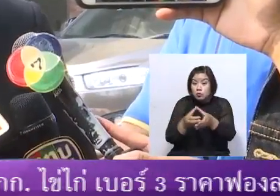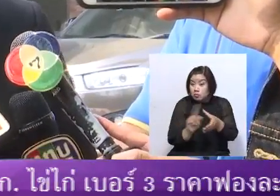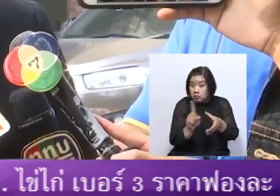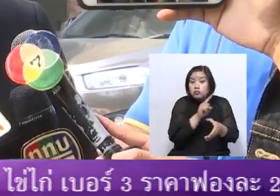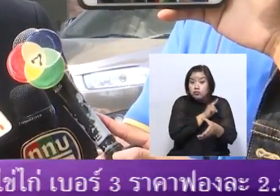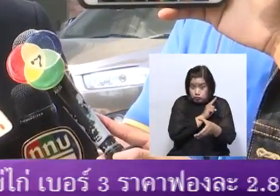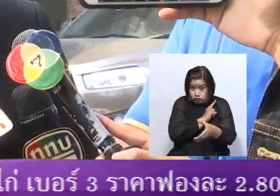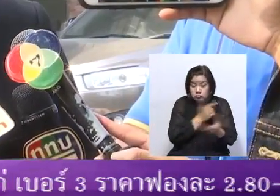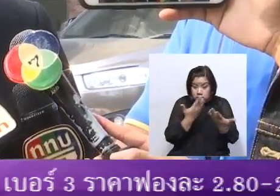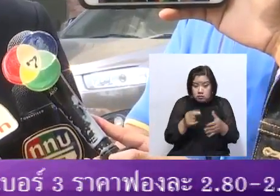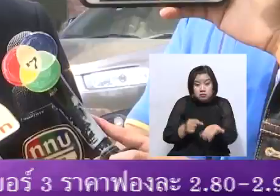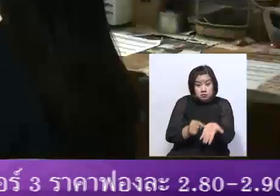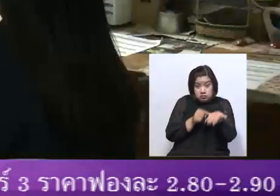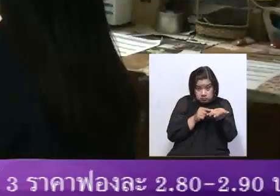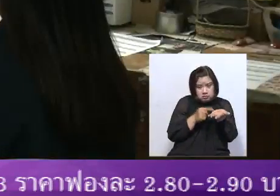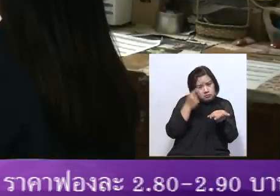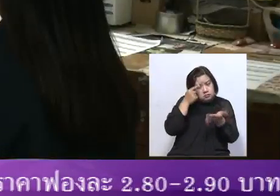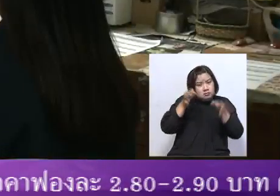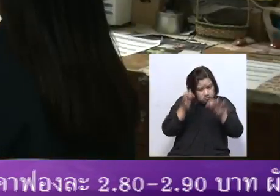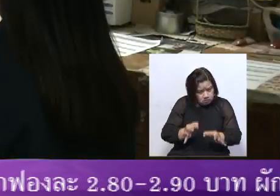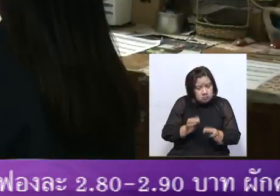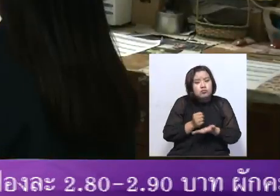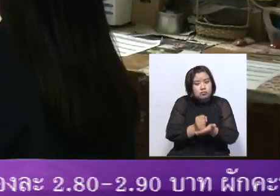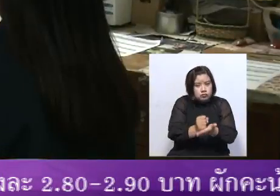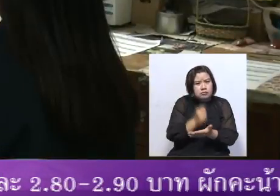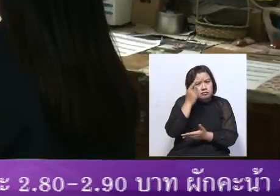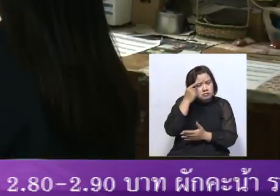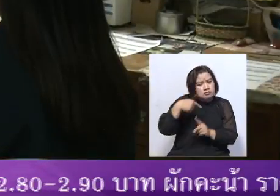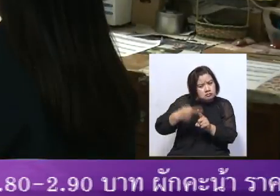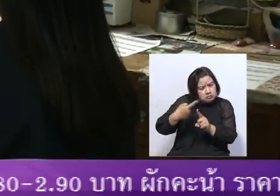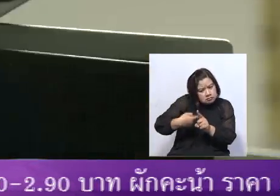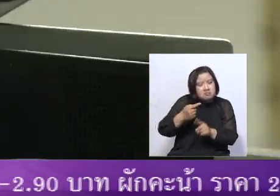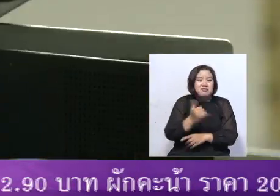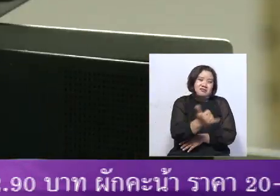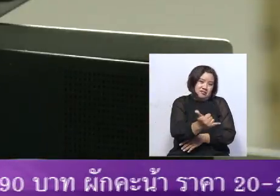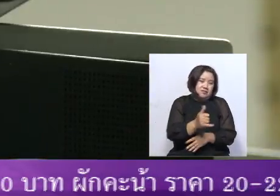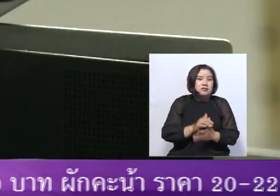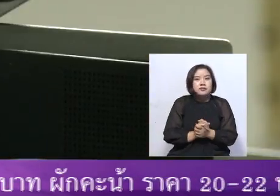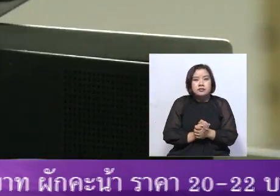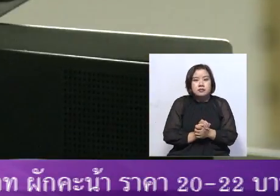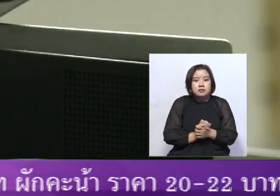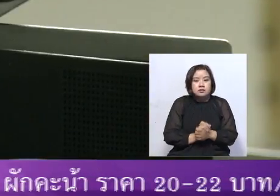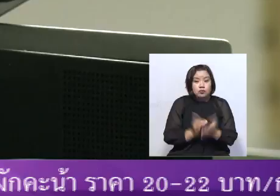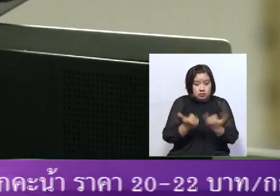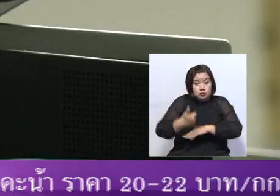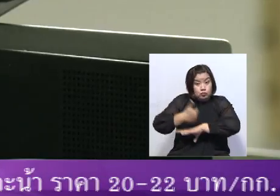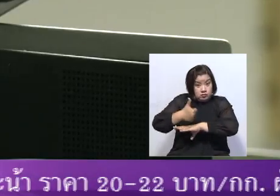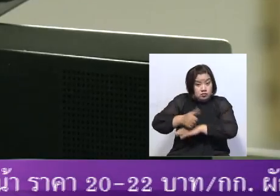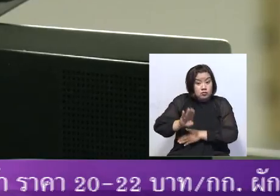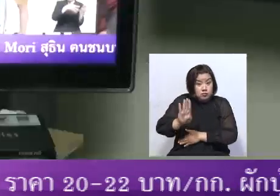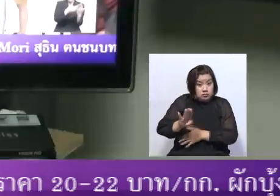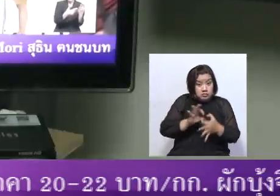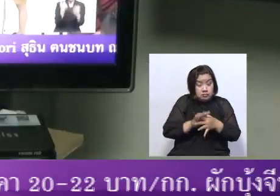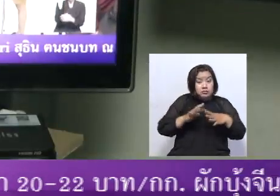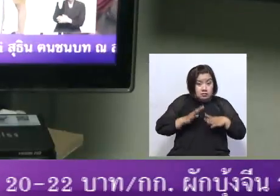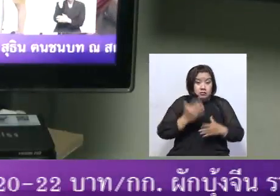ข้องประกอบการพิจารณาและตัดสินใจแต่ก็เชื่อว่าจะต้องใช้เวลาอีกระยะหนึ่งโดยในระหว่างนี้ผู้ประกอบการควรจะชี้แ